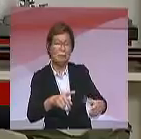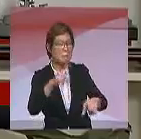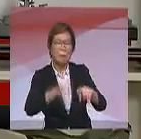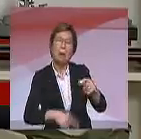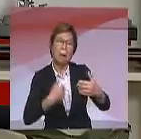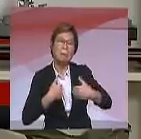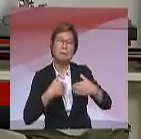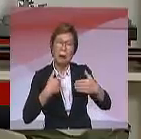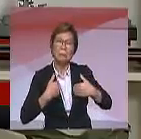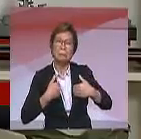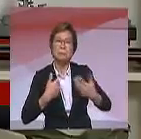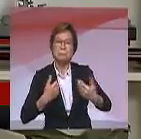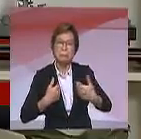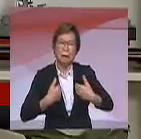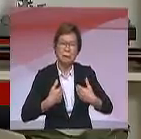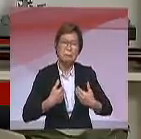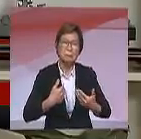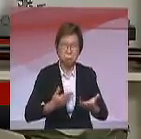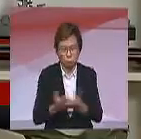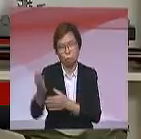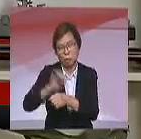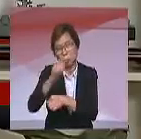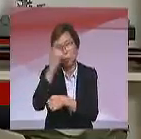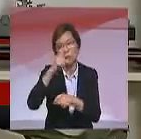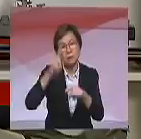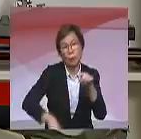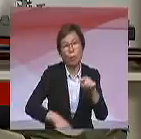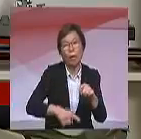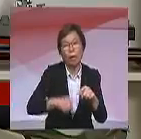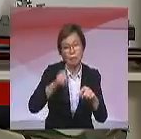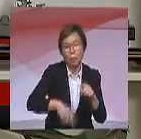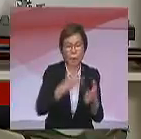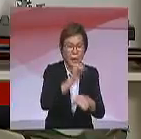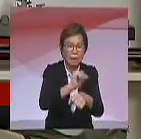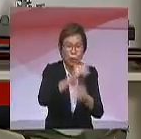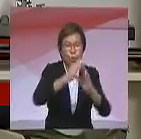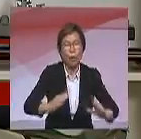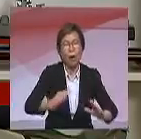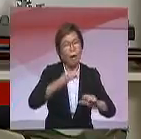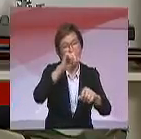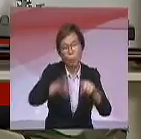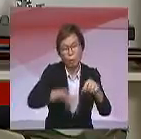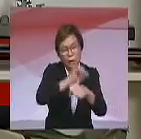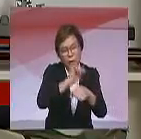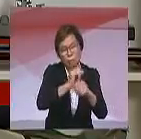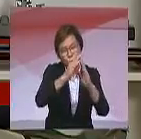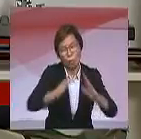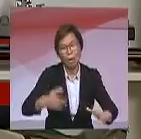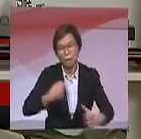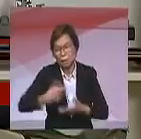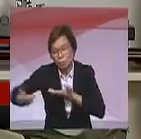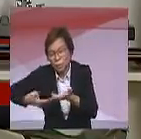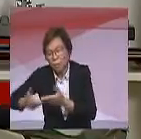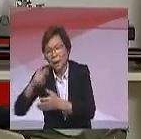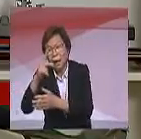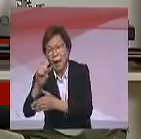untuk mengurangkan jangkitan juga, maka kita bersetuju setelah berbincang dengan Kementerian Sumber